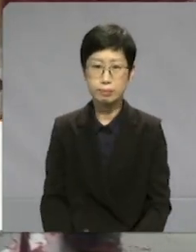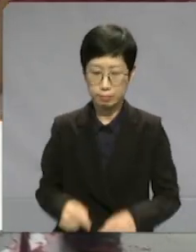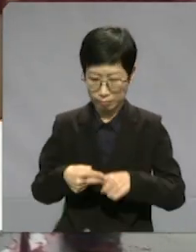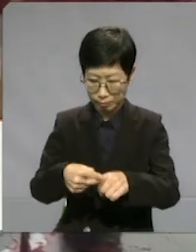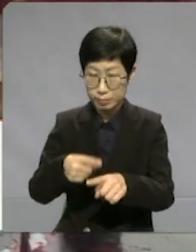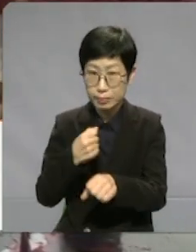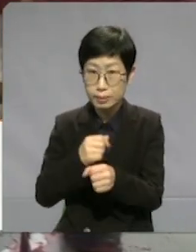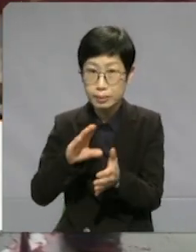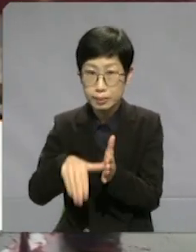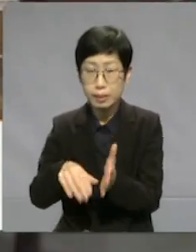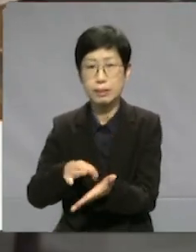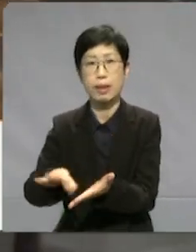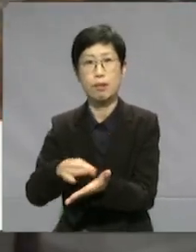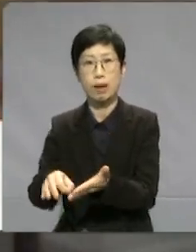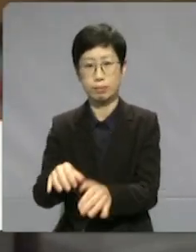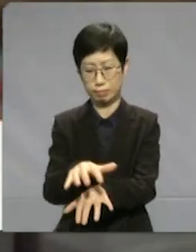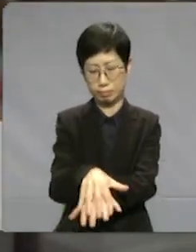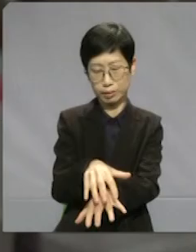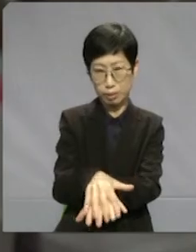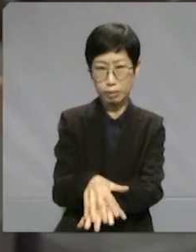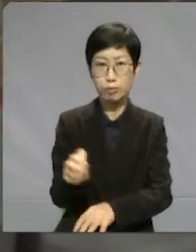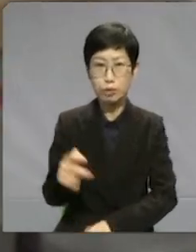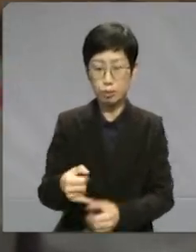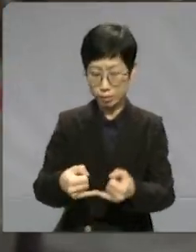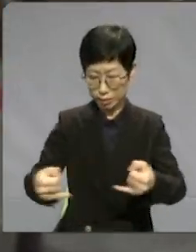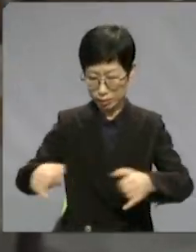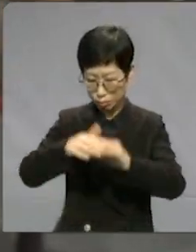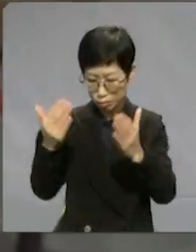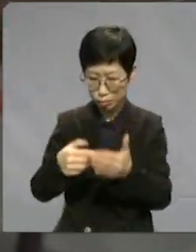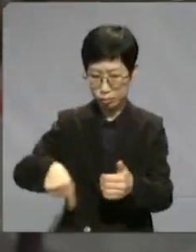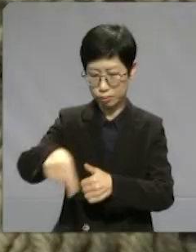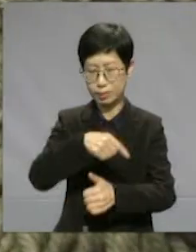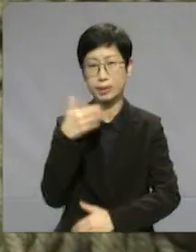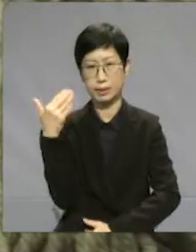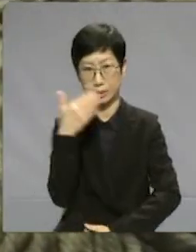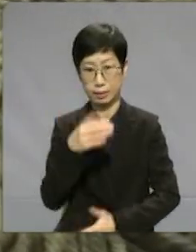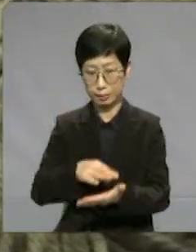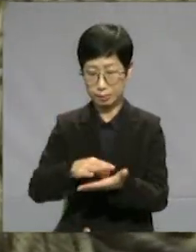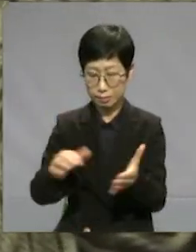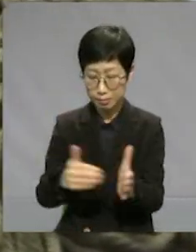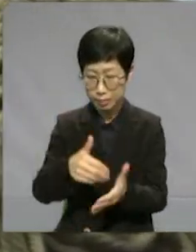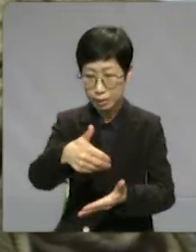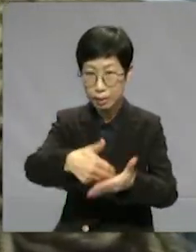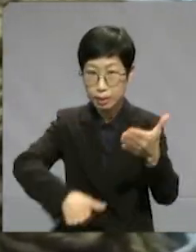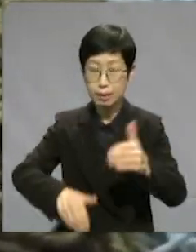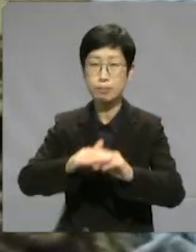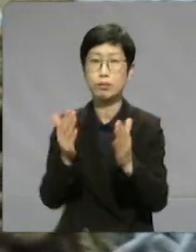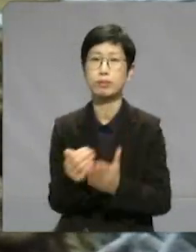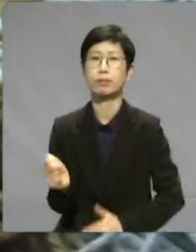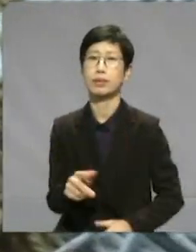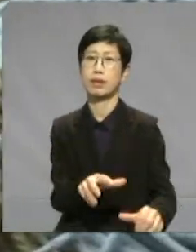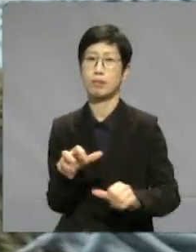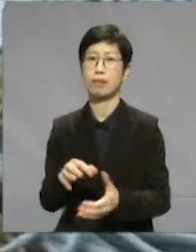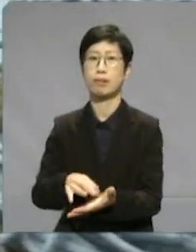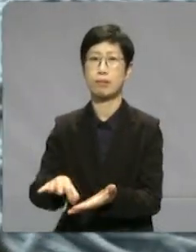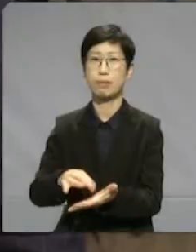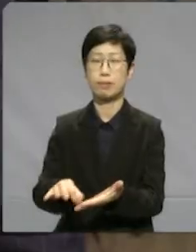사용하는 천은 모두 친환경 소재이고 직조 과정에서 쓰고남은 재료는 모두 재활용합니다